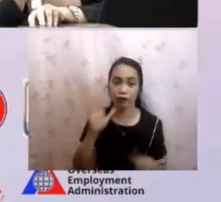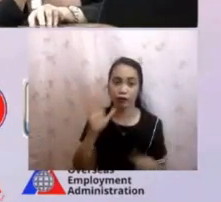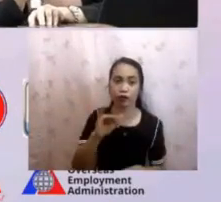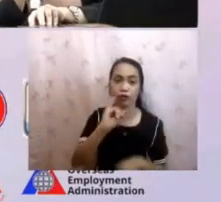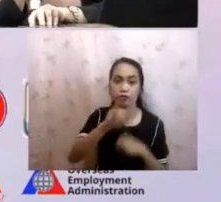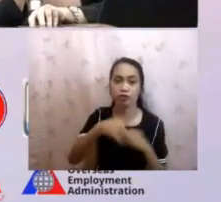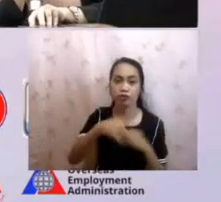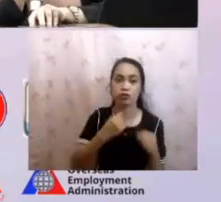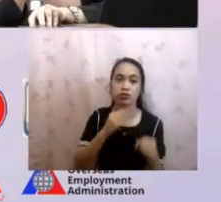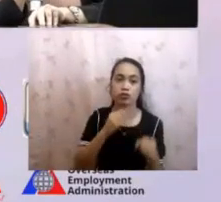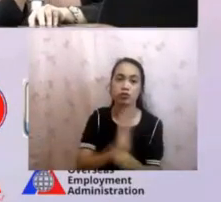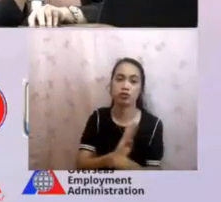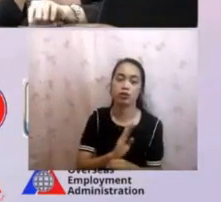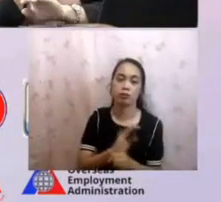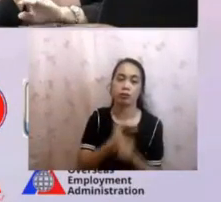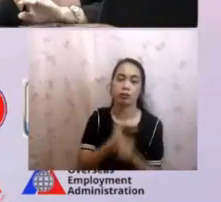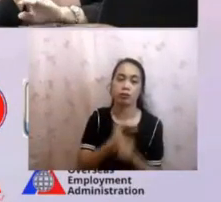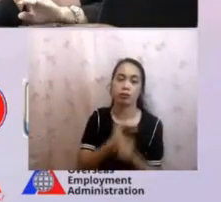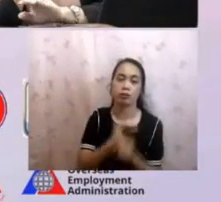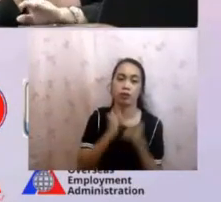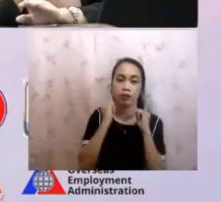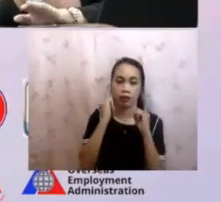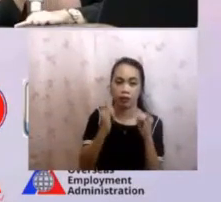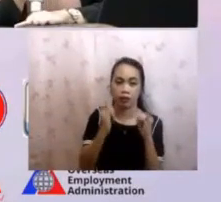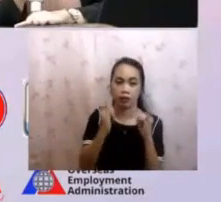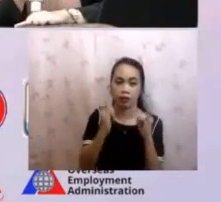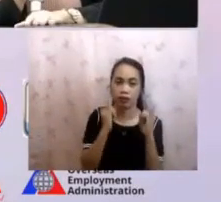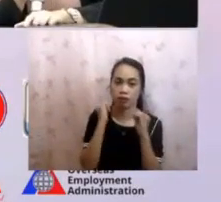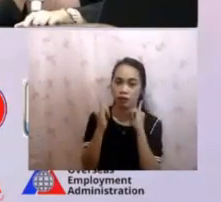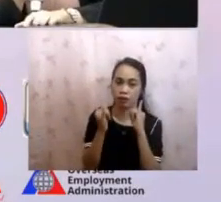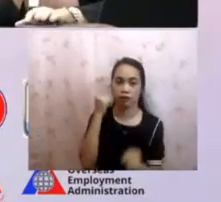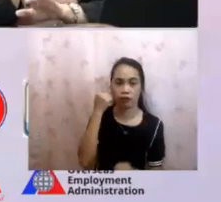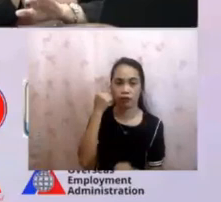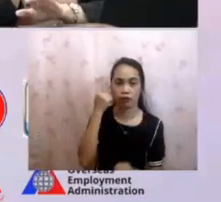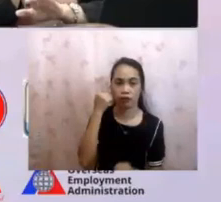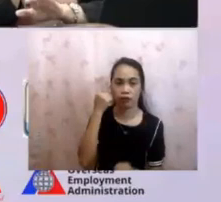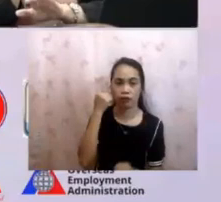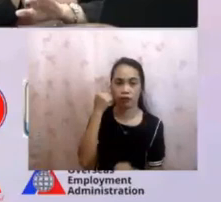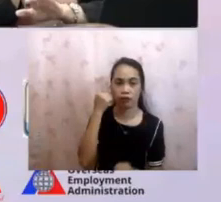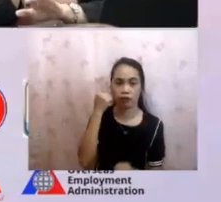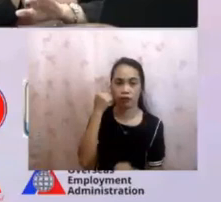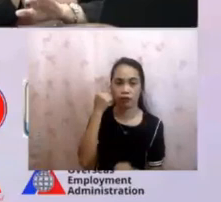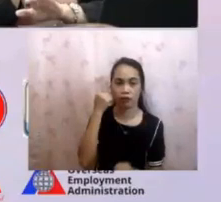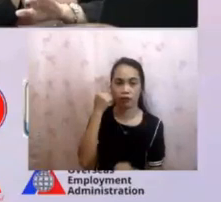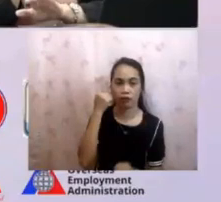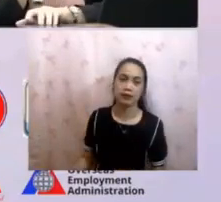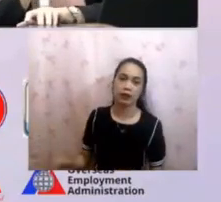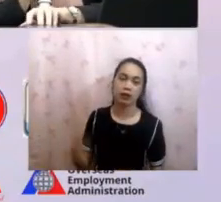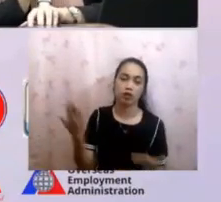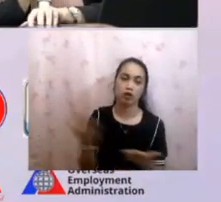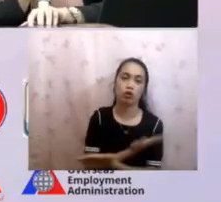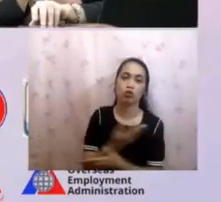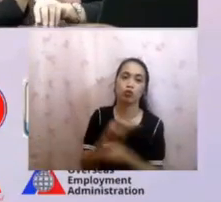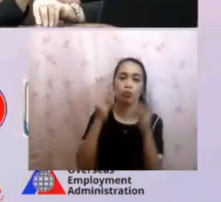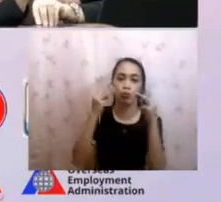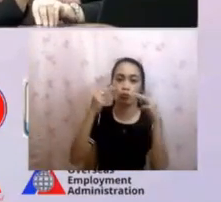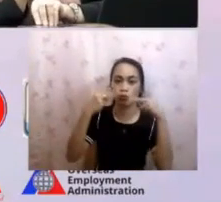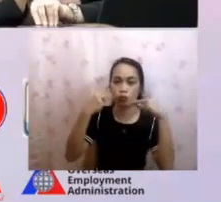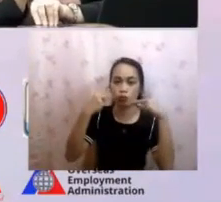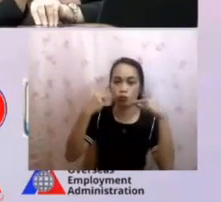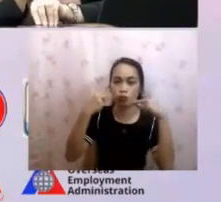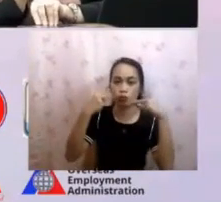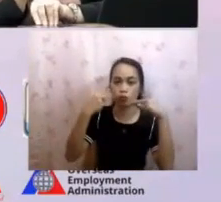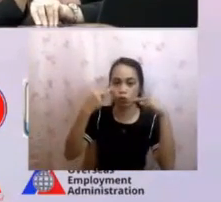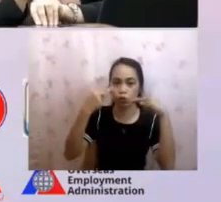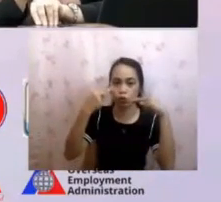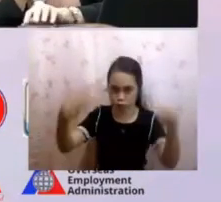job interview for any updates. So dili sad pwede nga ni apply ka karon ugma dayon mangutan na kag update. So